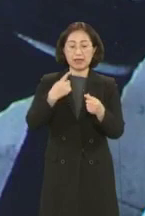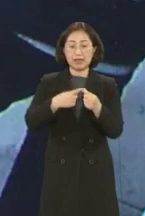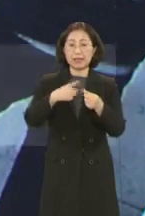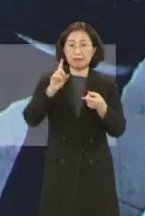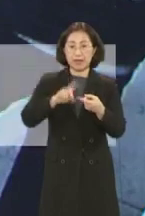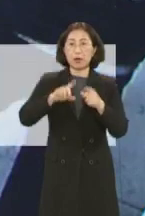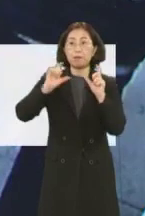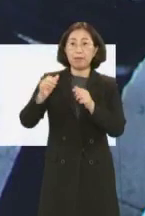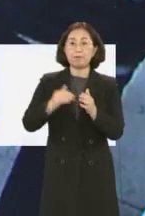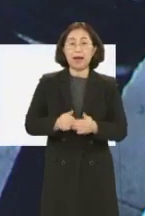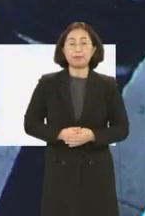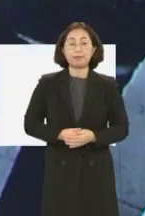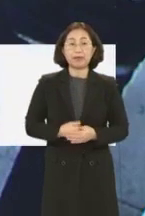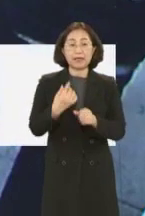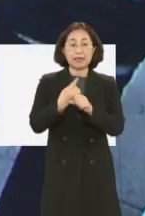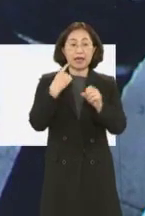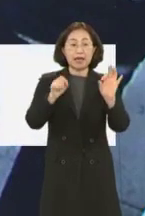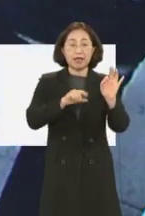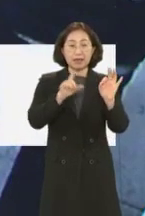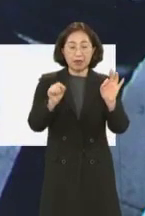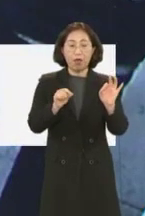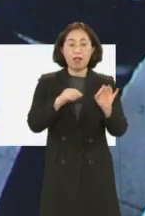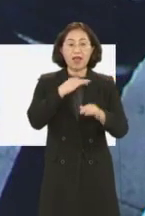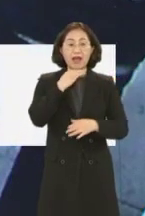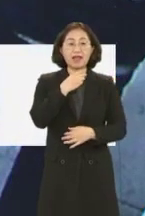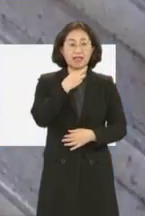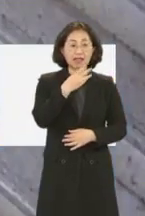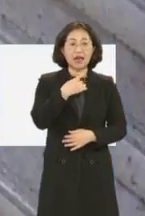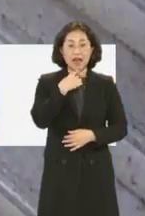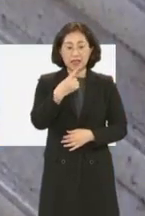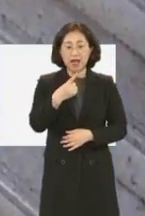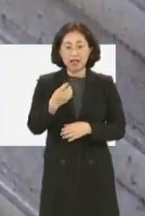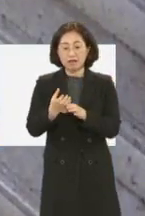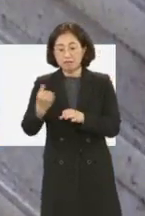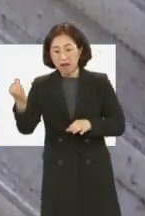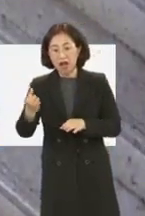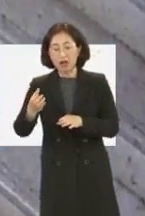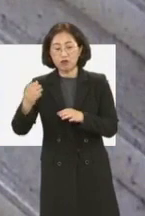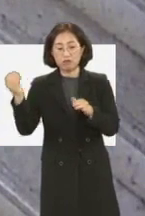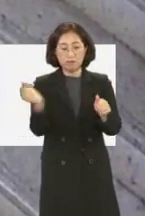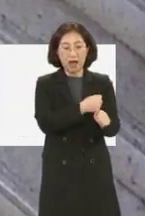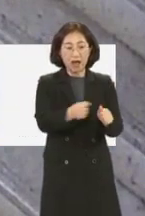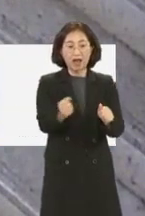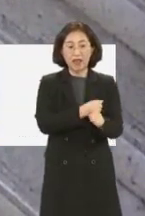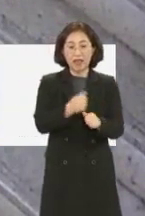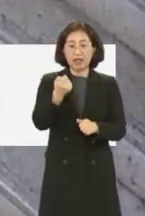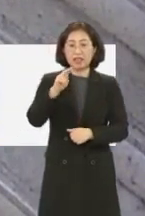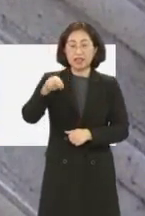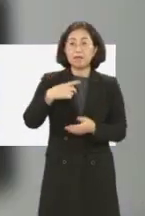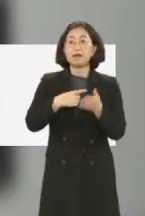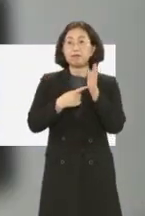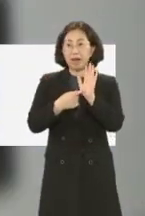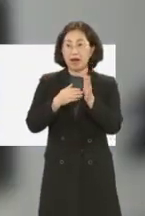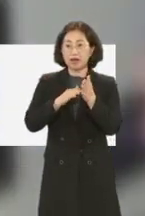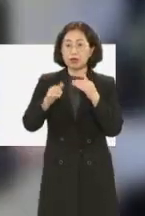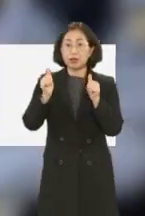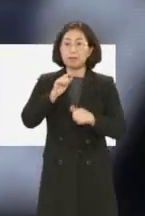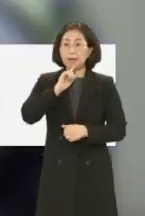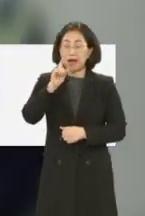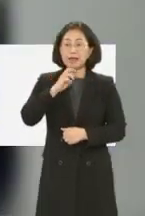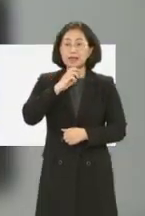지난해 10월 대전에서 3살과 1살 된 남매를 둔기 등으로 폭행했다는 TJB 단독 보도 이후 재판에